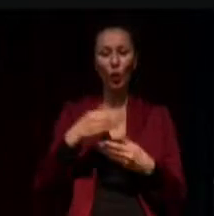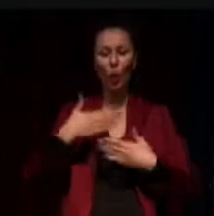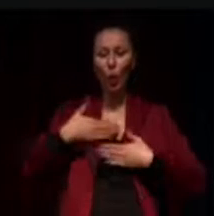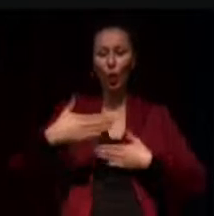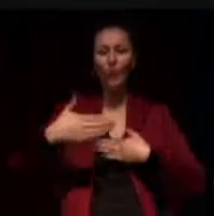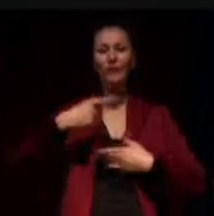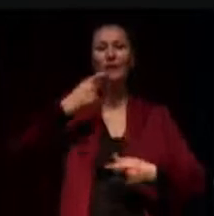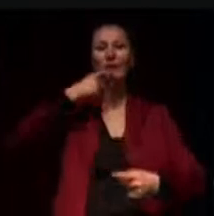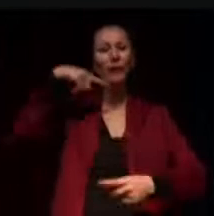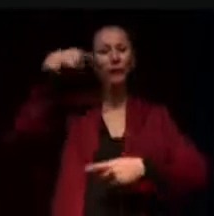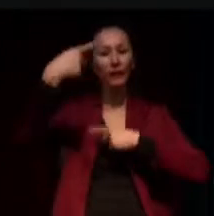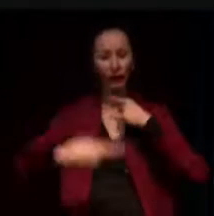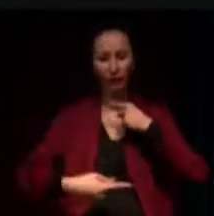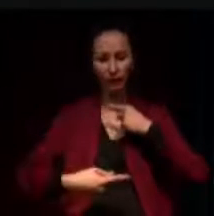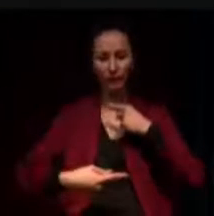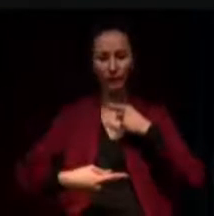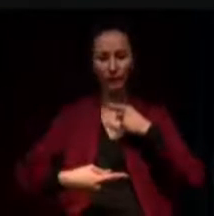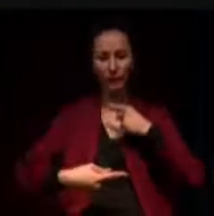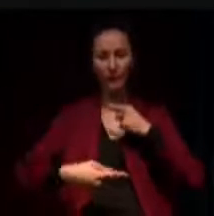önümüzdeki yıl